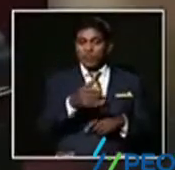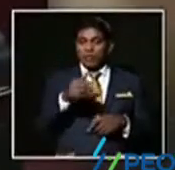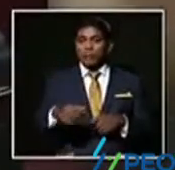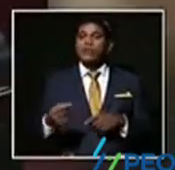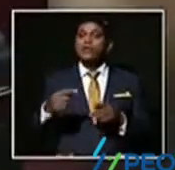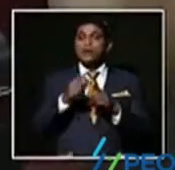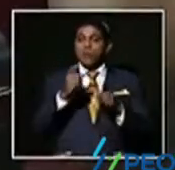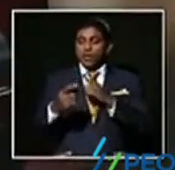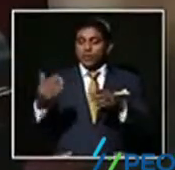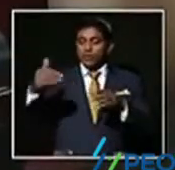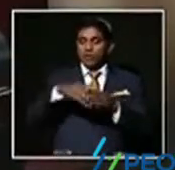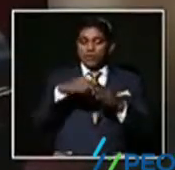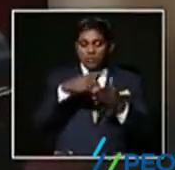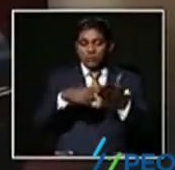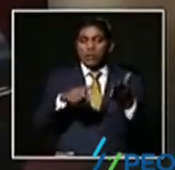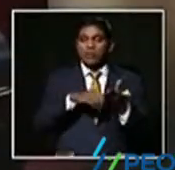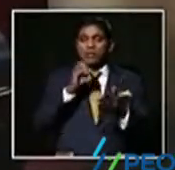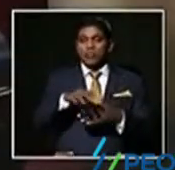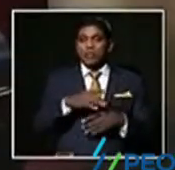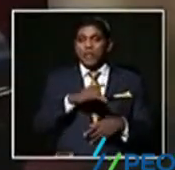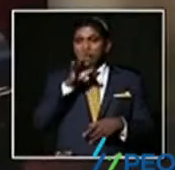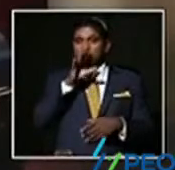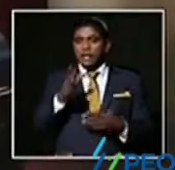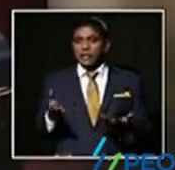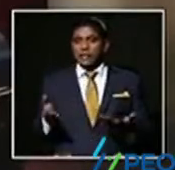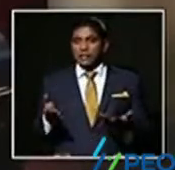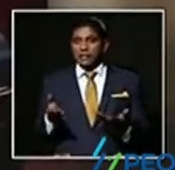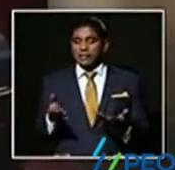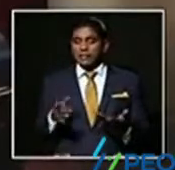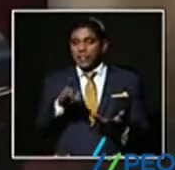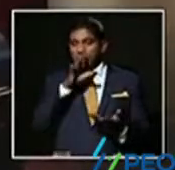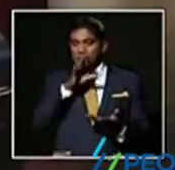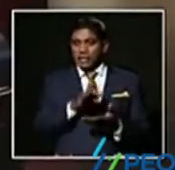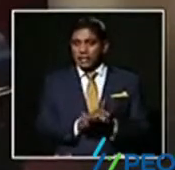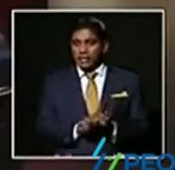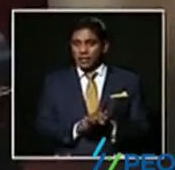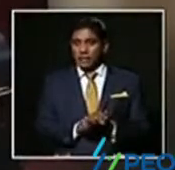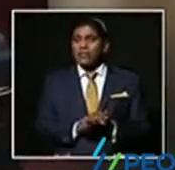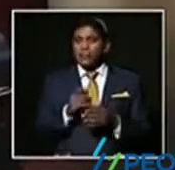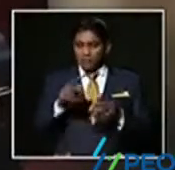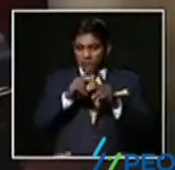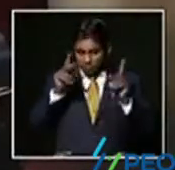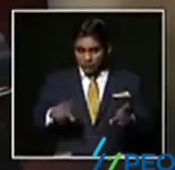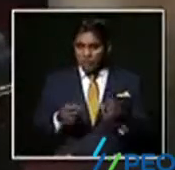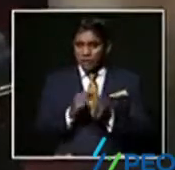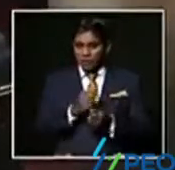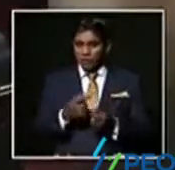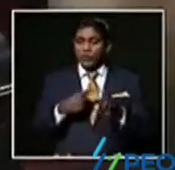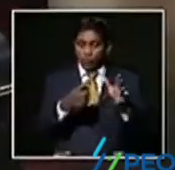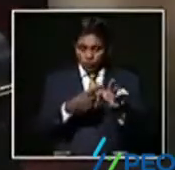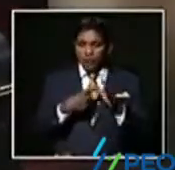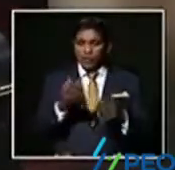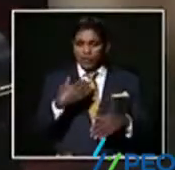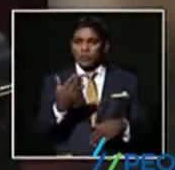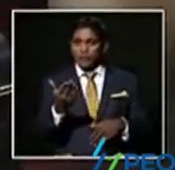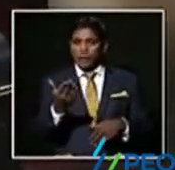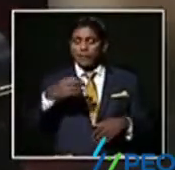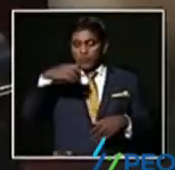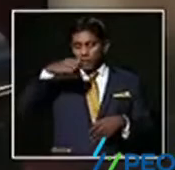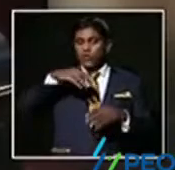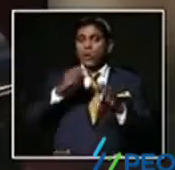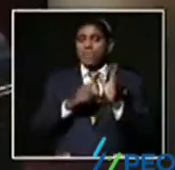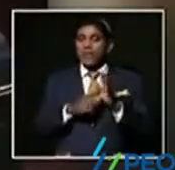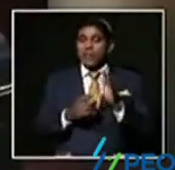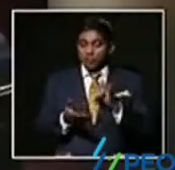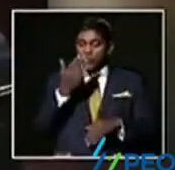ඇවිල්ලා ඡන්දෙ දෙන්නත් පුළුවන්. ලැජ්ජයි. වෙන්න බෑ. ලැජ්ජයි ලැජ්ජයි ලැජ්ජයි. මේකද සිස්ටම් චේන්ජ් එක? මට උත්තර දෙන්න. මේ විදුලි බිල වැඩි කරපු